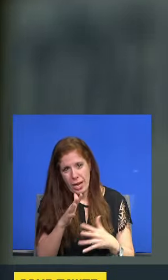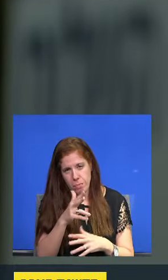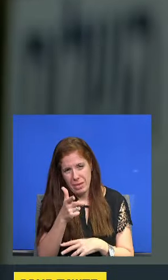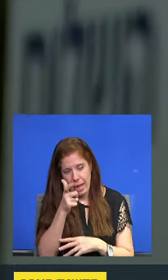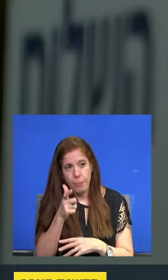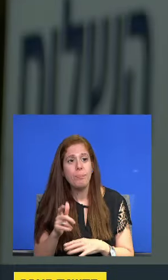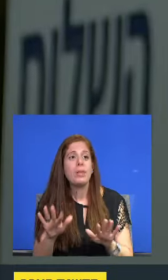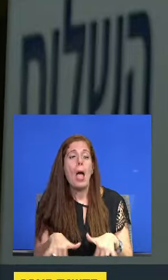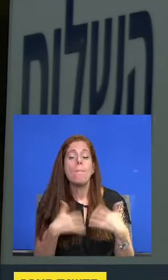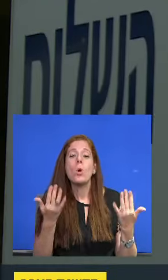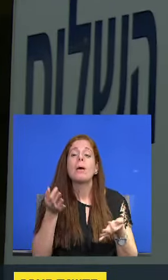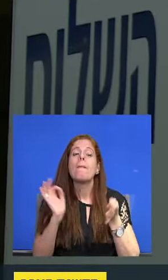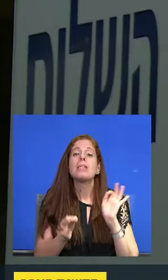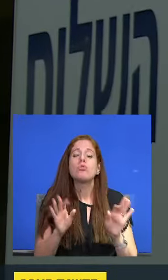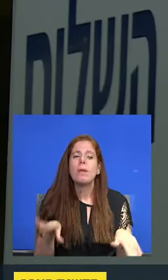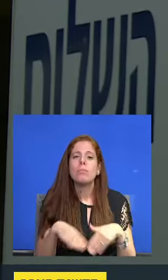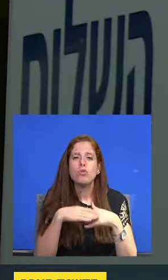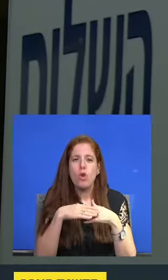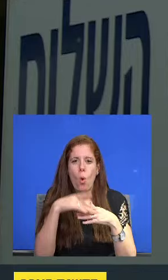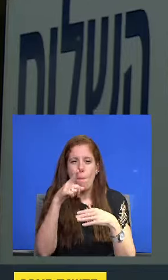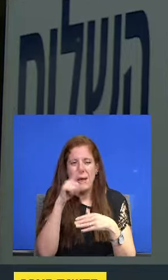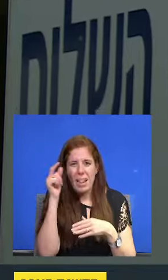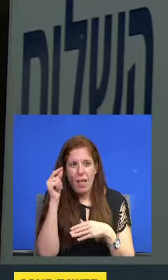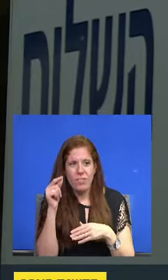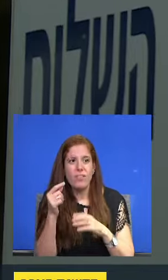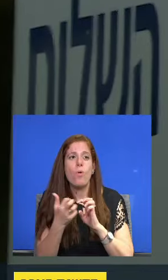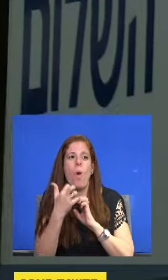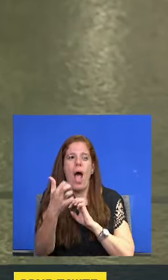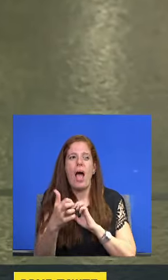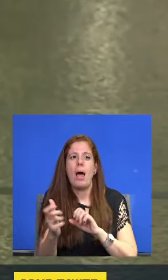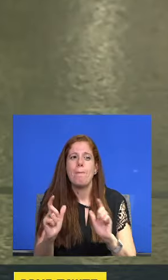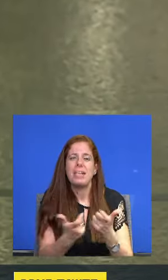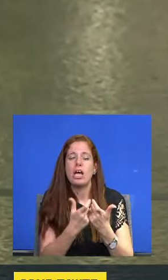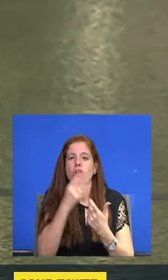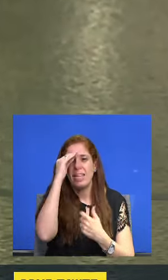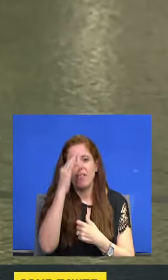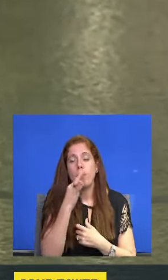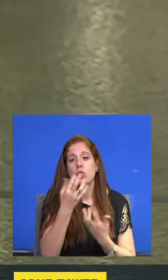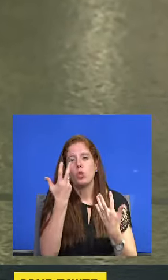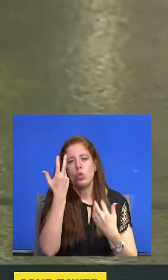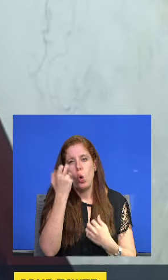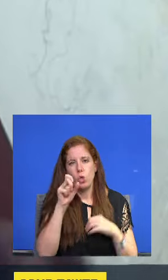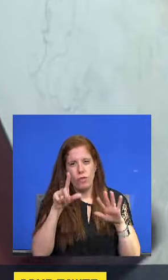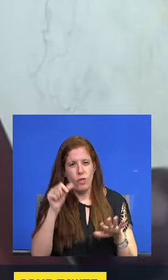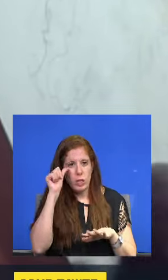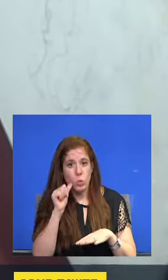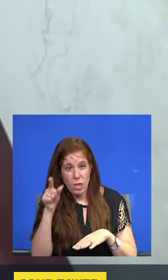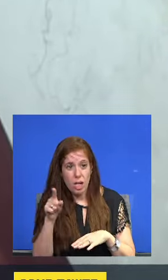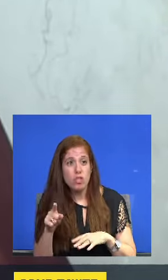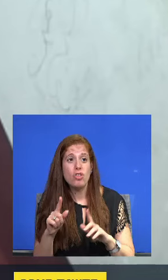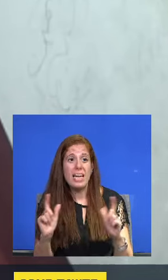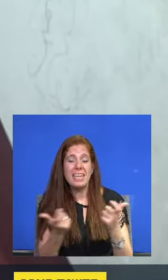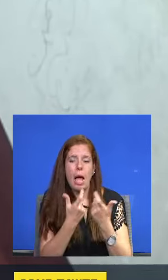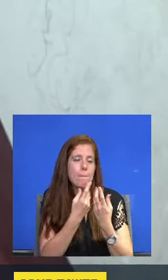הבוקר בבית משפט השלום בתל אביב הוא ערך מעצרו בשבוע של גבר סודני בן 37, שנעצר בחשד לרצח בסוף השבוע בתל